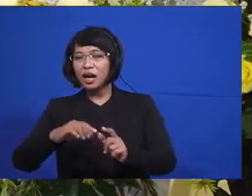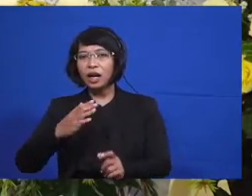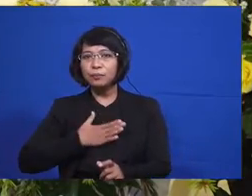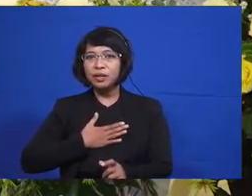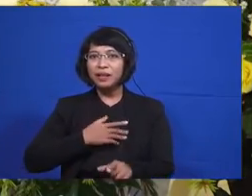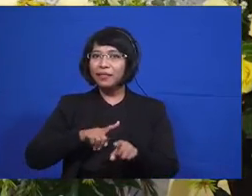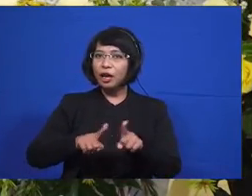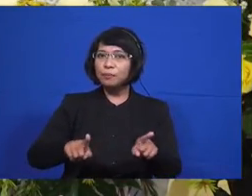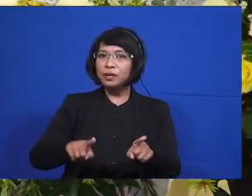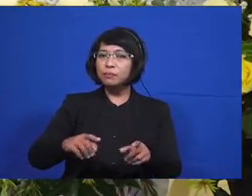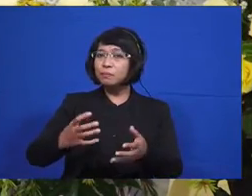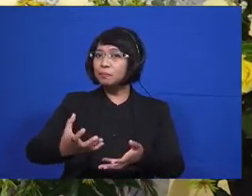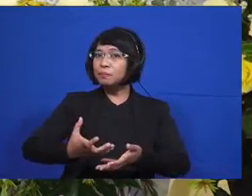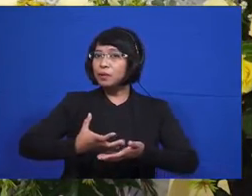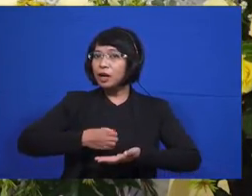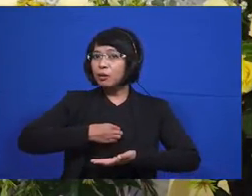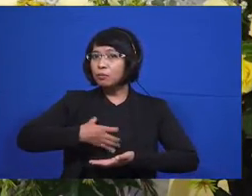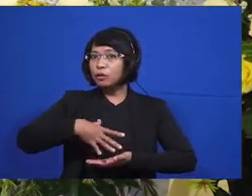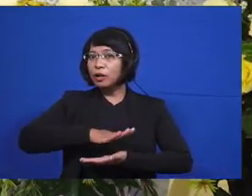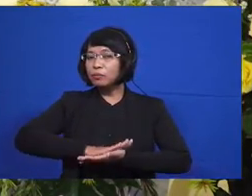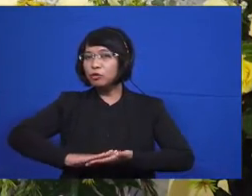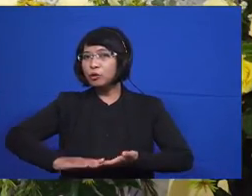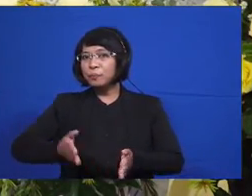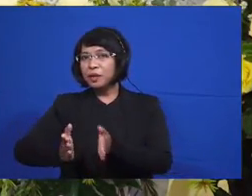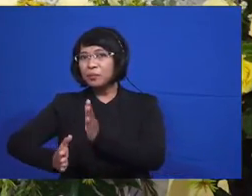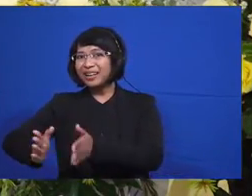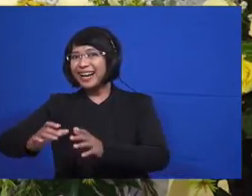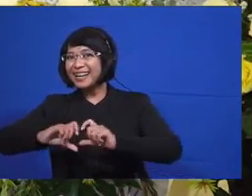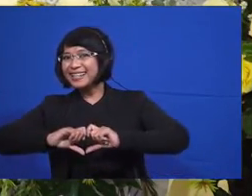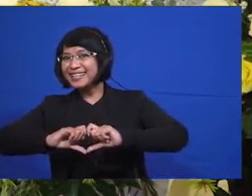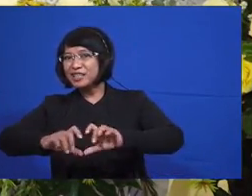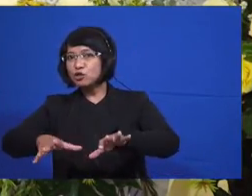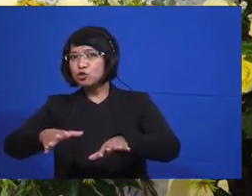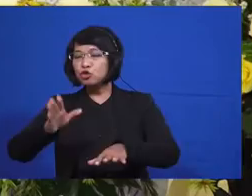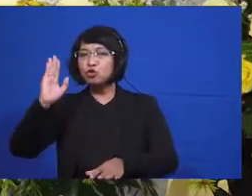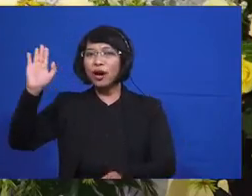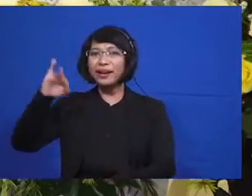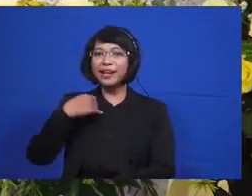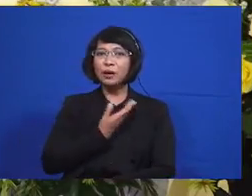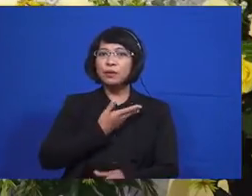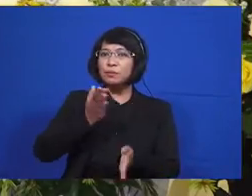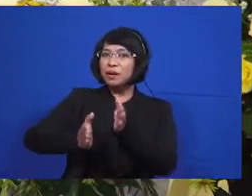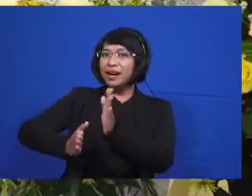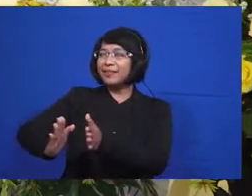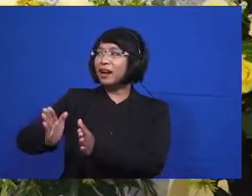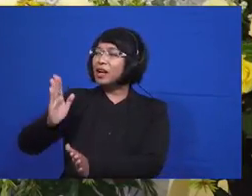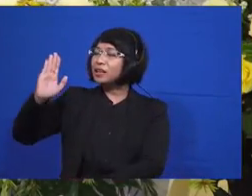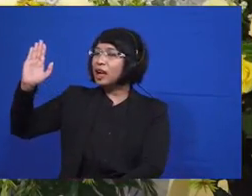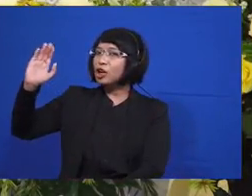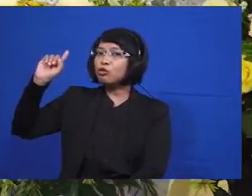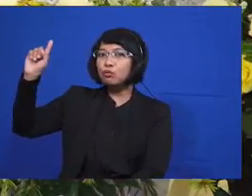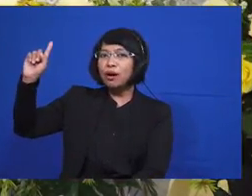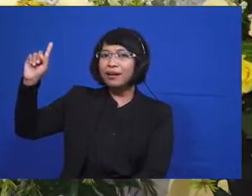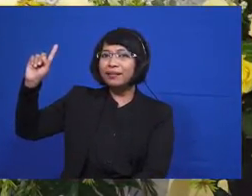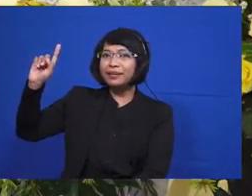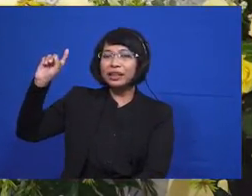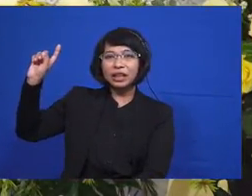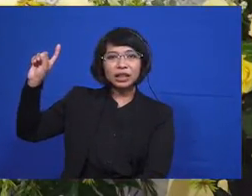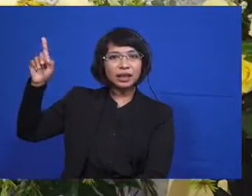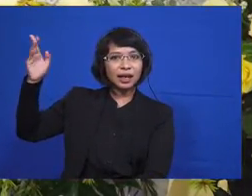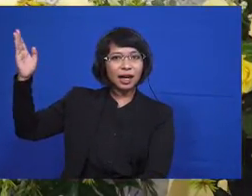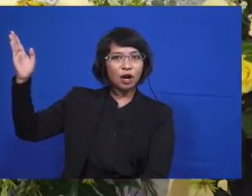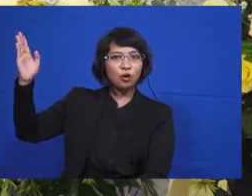kelimpahan pengampunanmu dengan pengantaraan Kristus Tuhan kami. Dengan pengantaraan Dia, Tuhan, Engkau